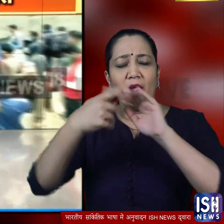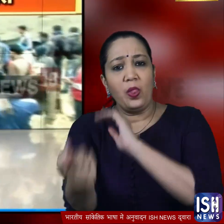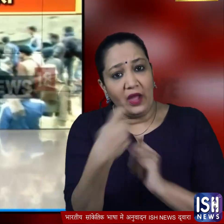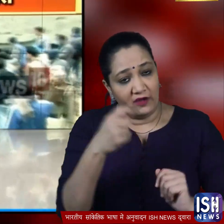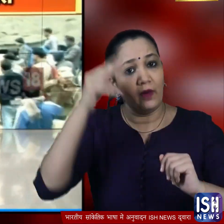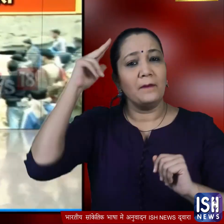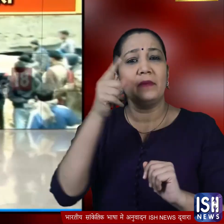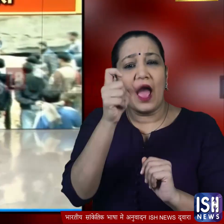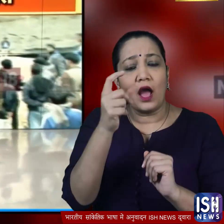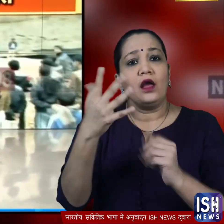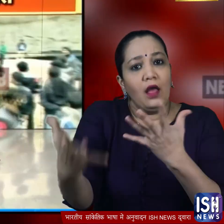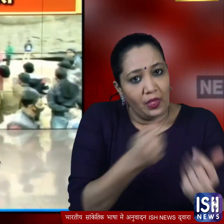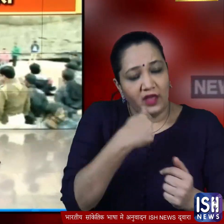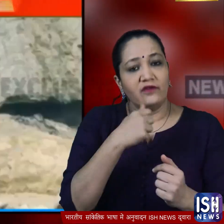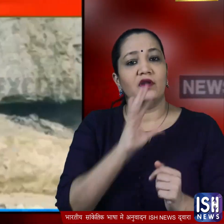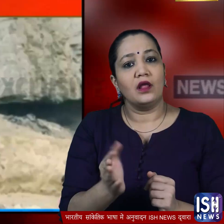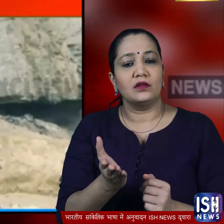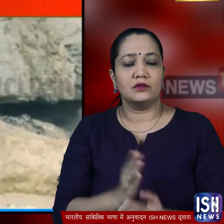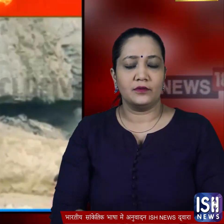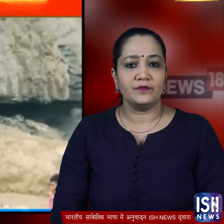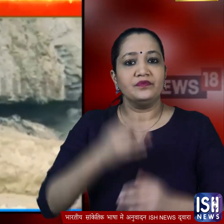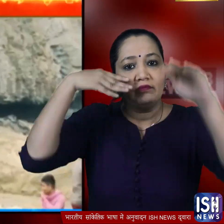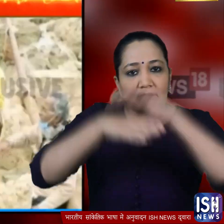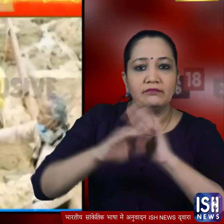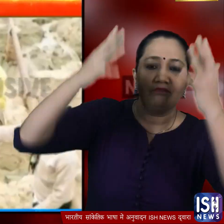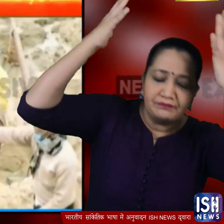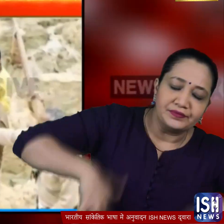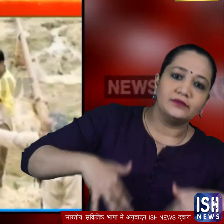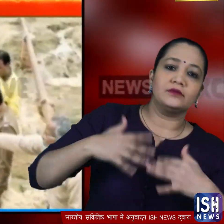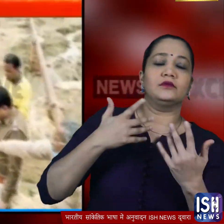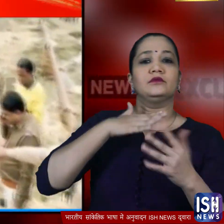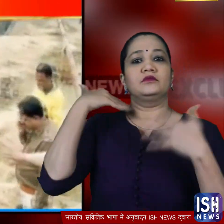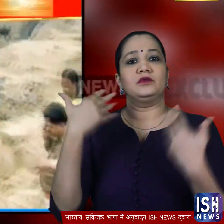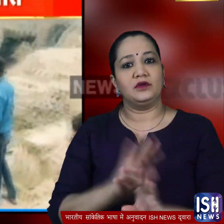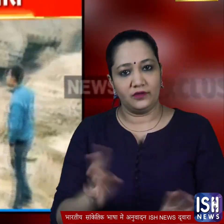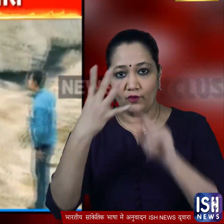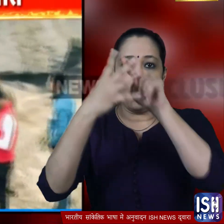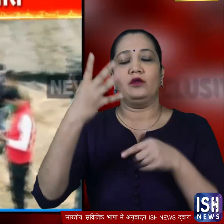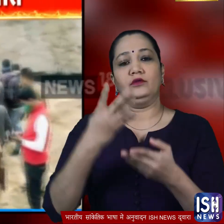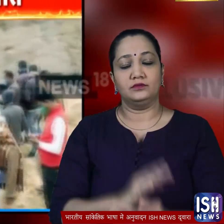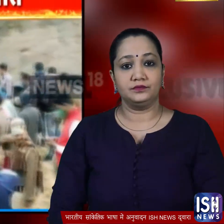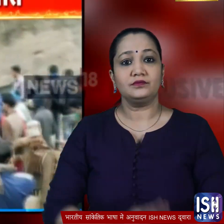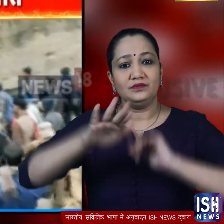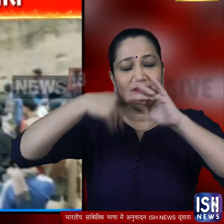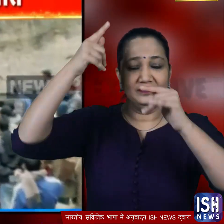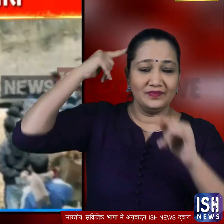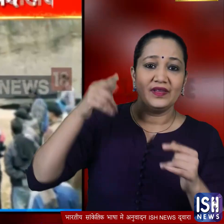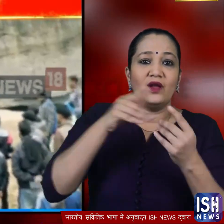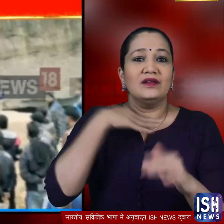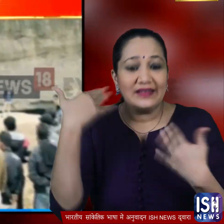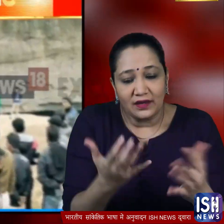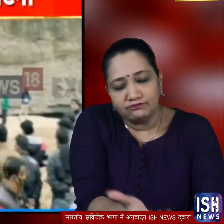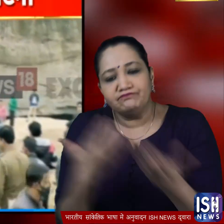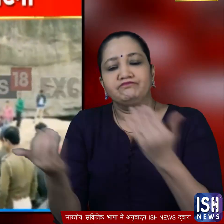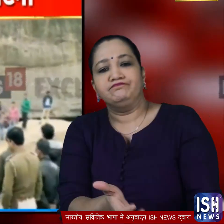कोयला चोरी करने वहां पहुंच गए थे, जिनमें 4 कोयले की खदान में दब गए और उनकी जान चली गई, जिसके बाद कोयले के नीचे दबे